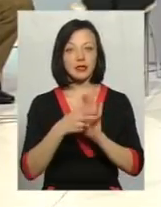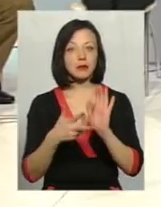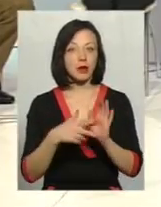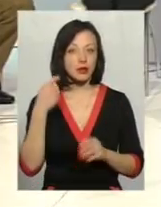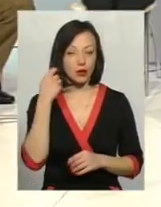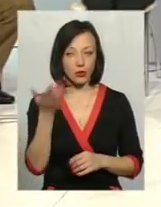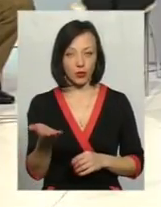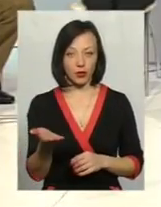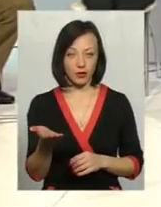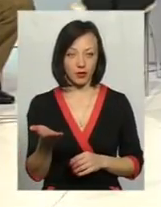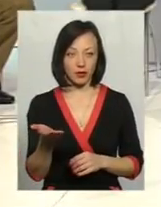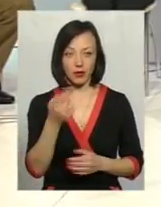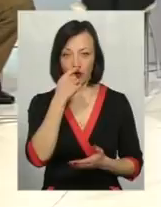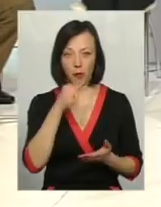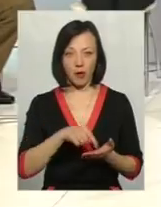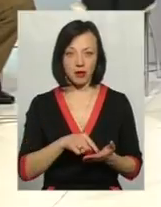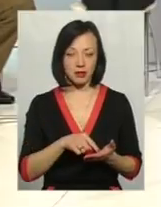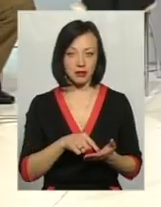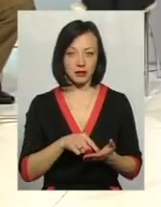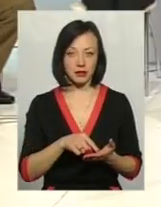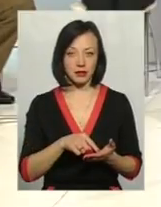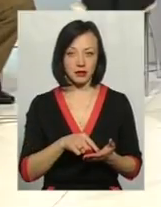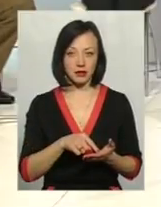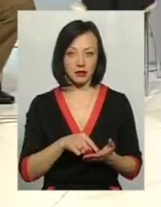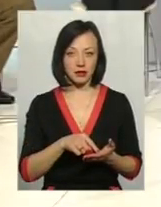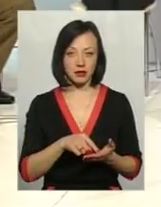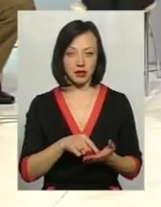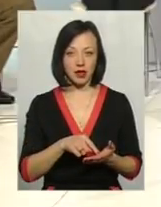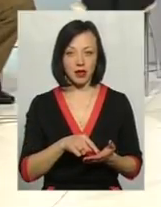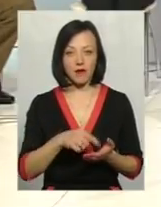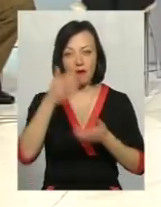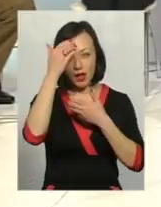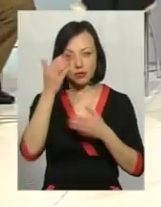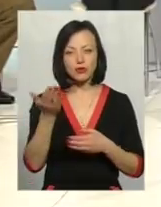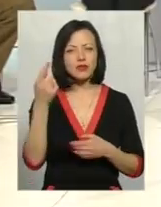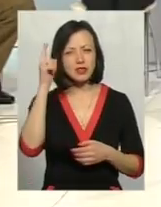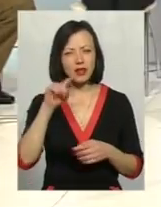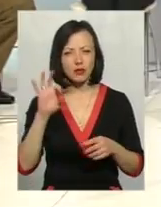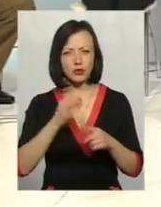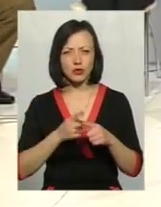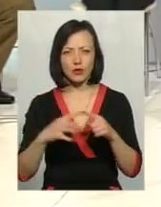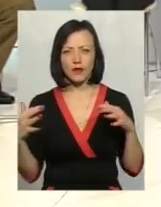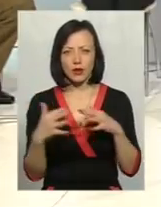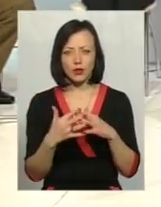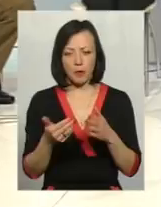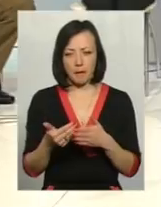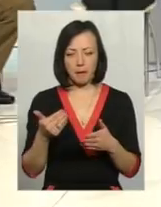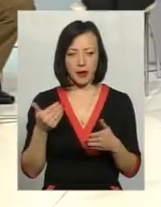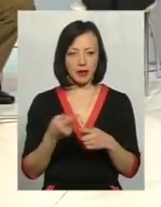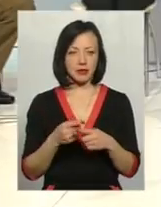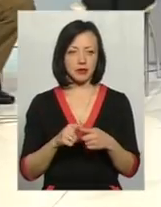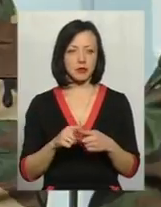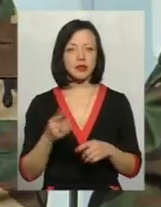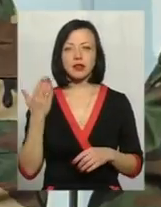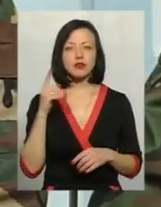років попасти в Афганістан? Що ви знали про цю війну? Ну, це що